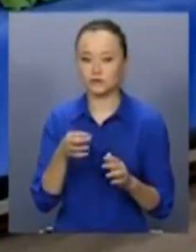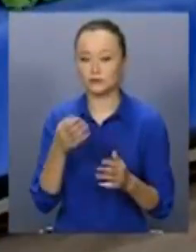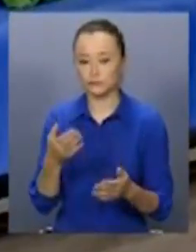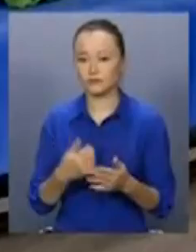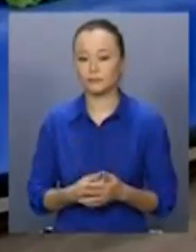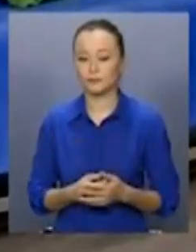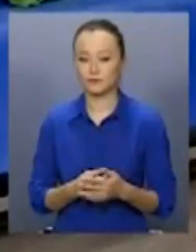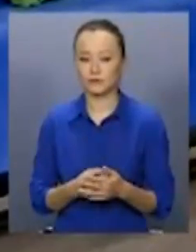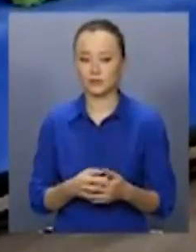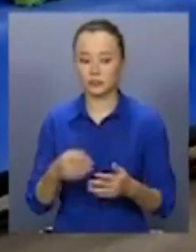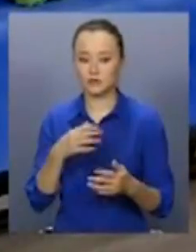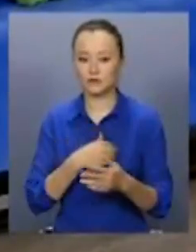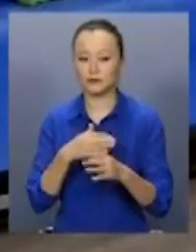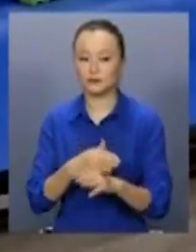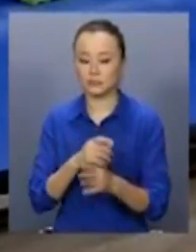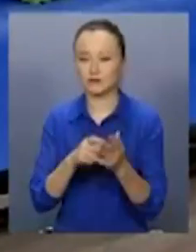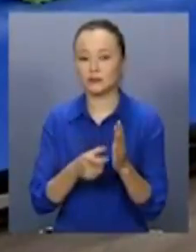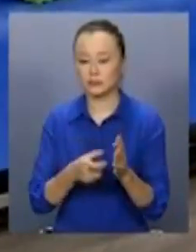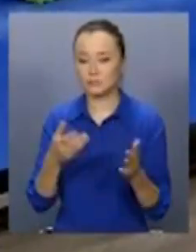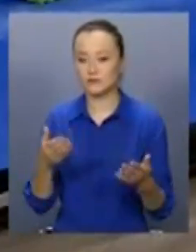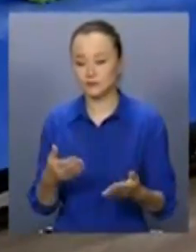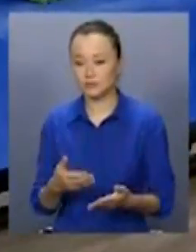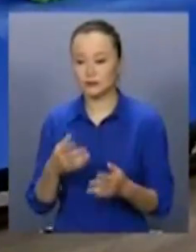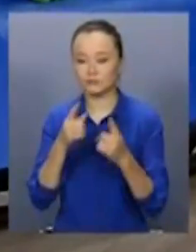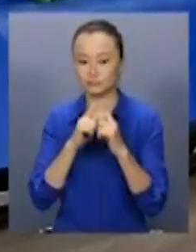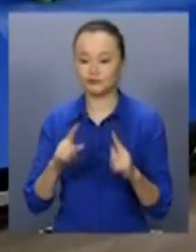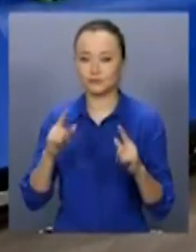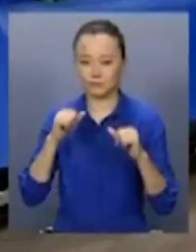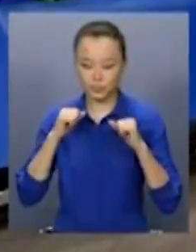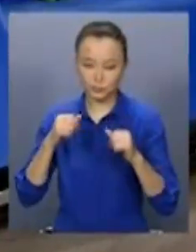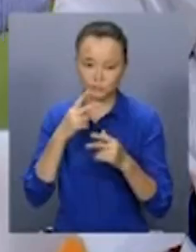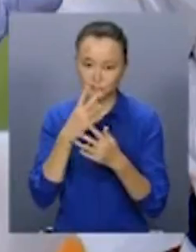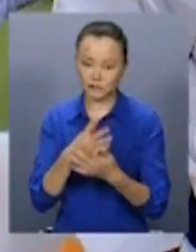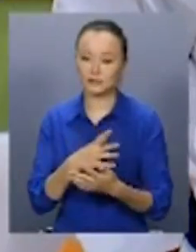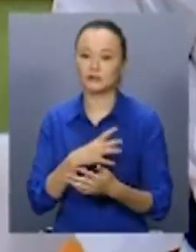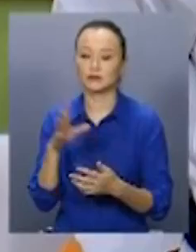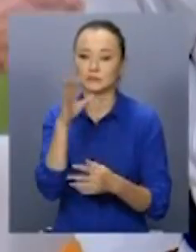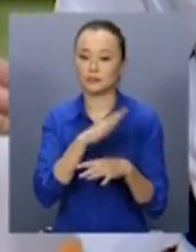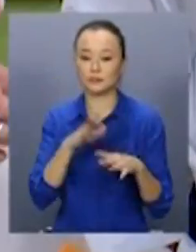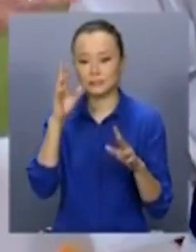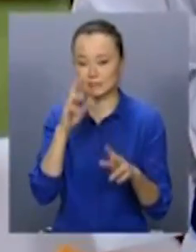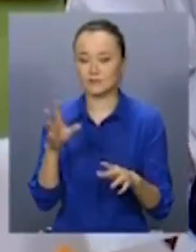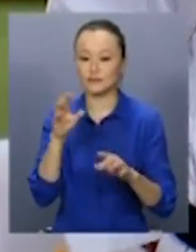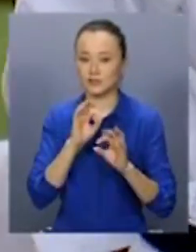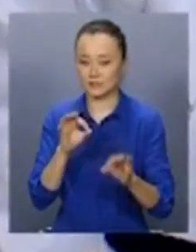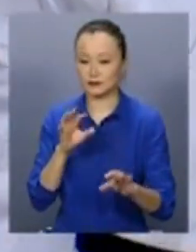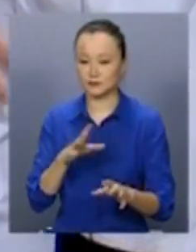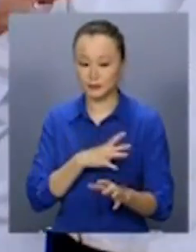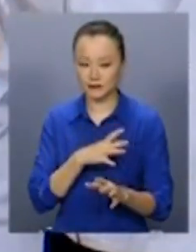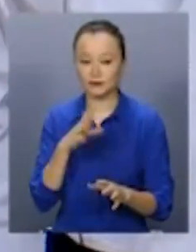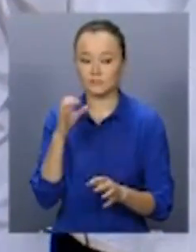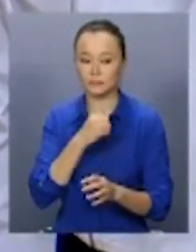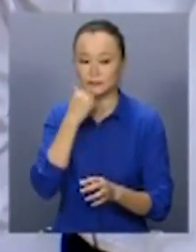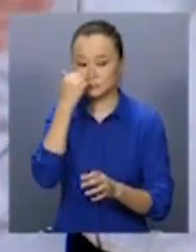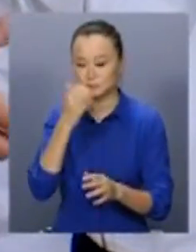Тамаша. Сонымен біздің студиямызға келіп, осындай ерекше спорт түрінің ел білмейтін қырымен сырымен бөліскеніңіз үшін